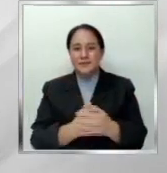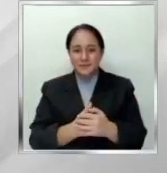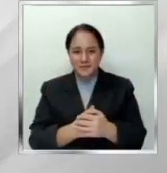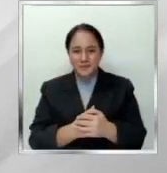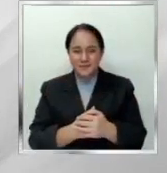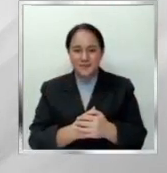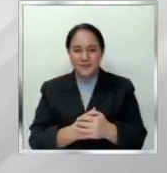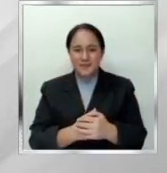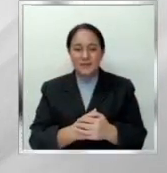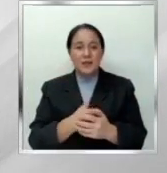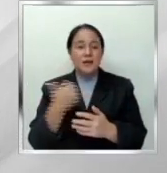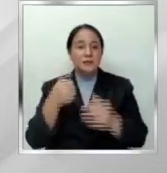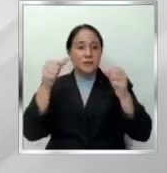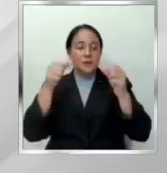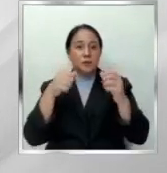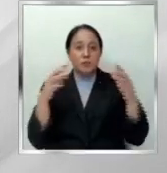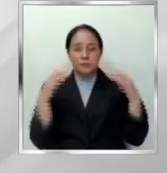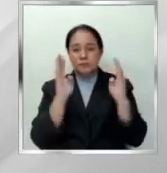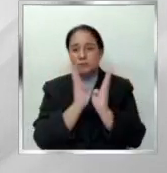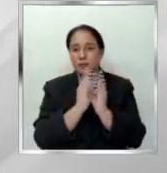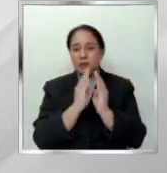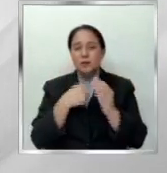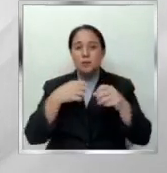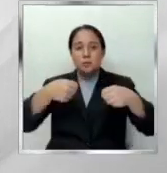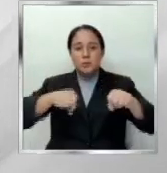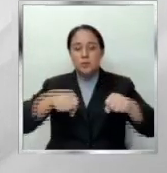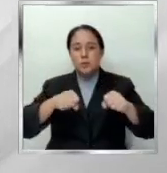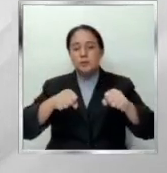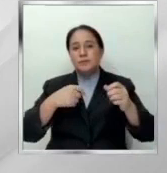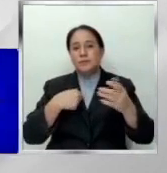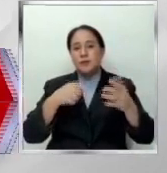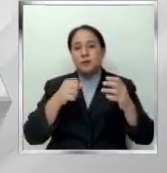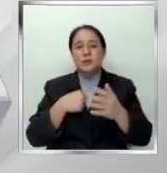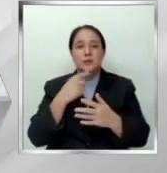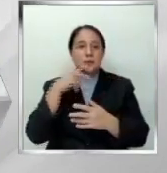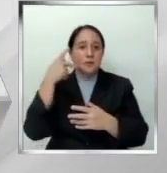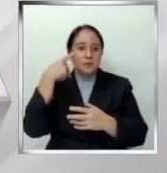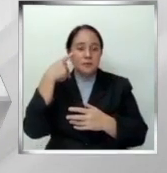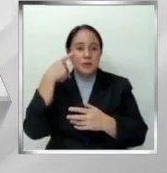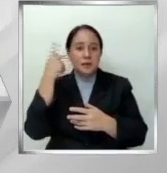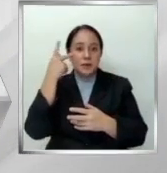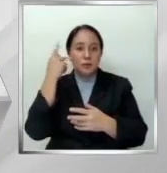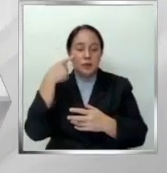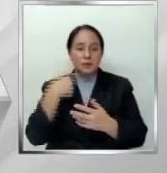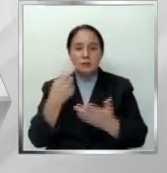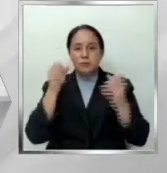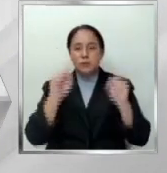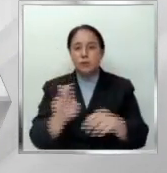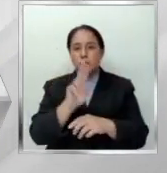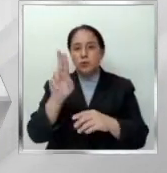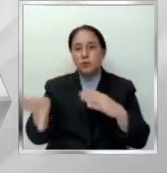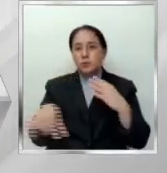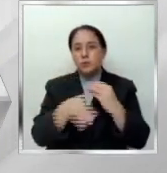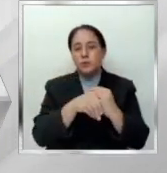Sa isa namang forum kasama ang motorcycle riders, sinabi ni Senator Kiko Pangilinan na maaari nilang gamitin ang pinalawak na fuel